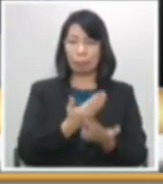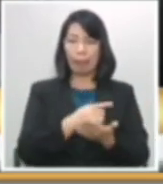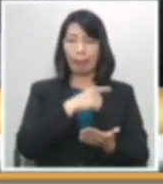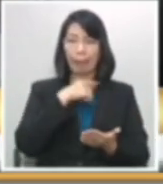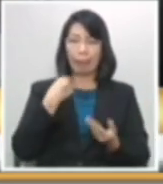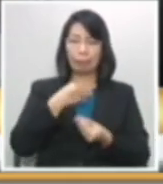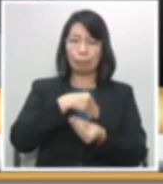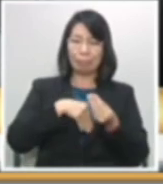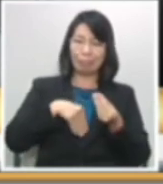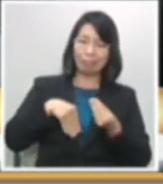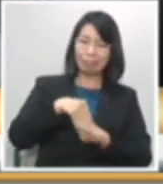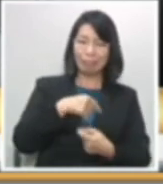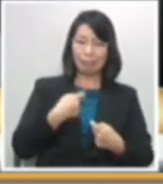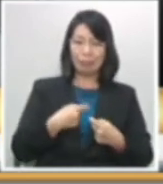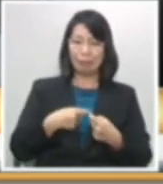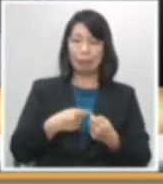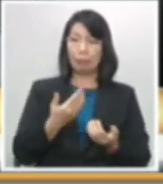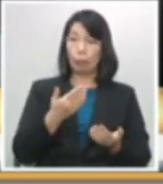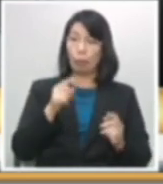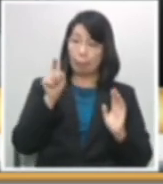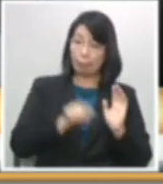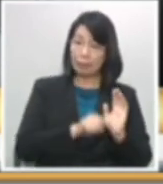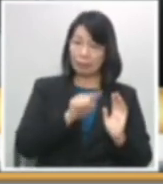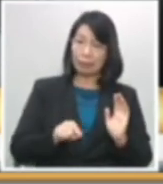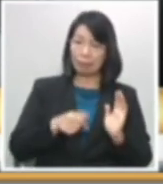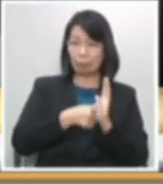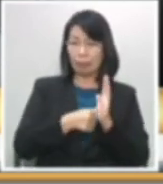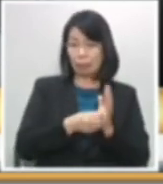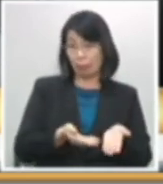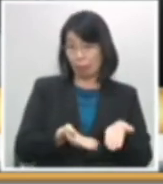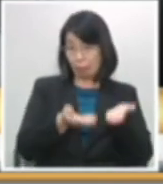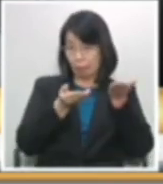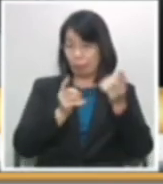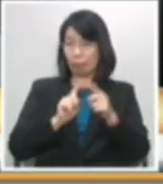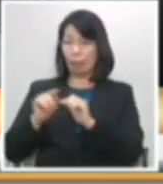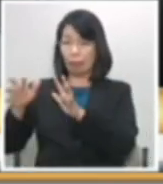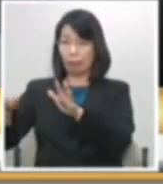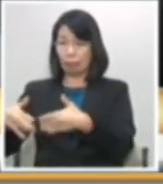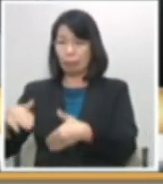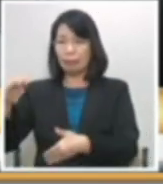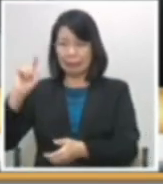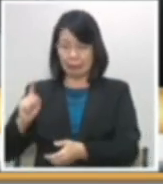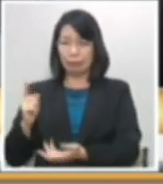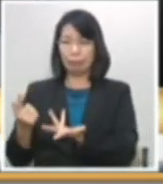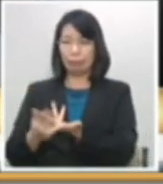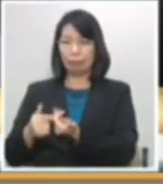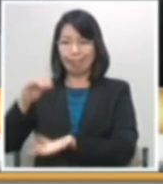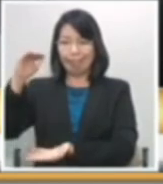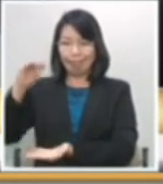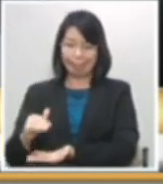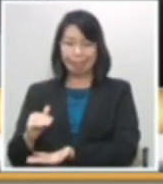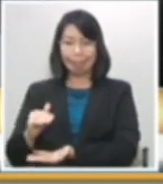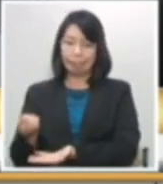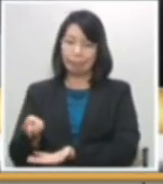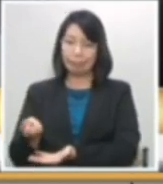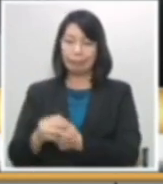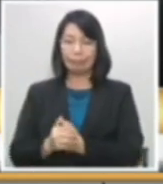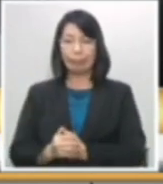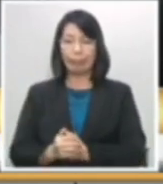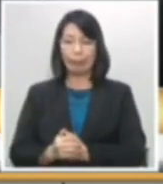าษีได้น้อยลงเรื่องนี้เป็นเรื่องที่รัฐบาลจะต้องไปดูแลอีกเรื่องหนึ่งผมเห็นตัวเลขธ.ก.ส.น